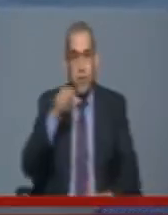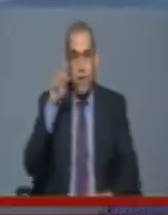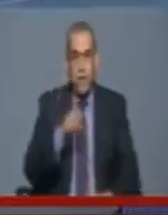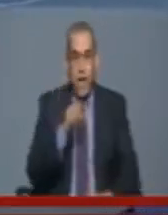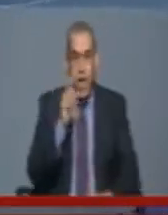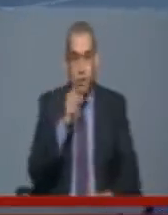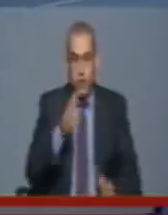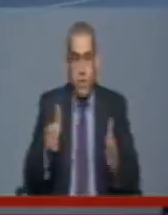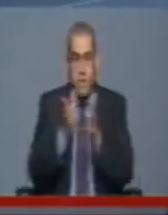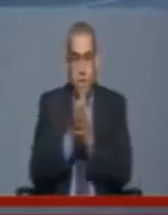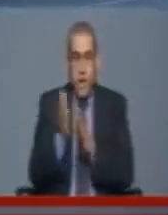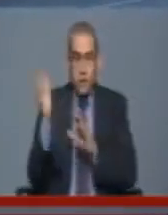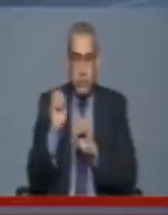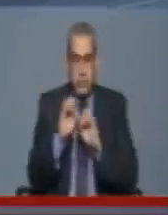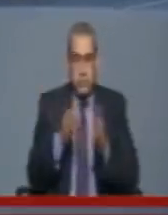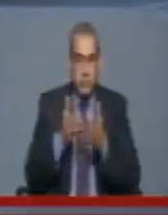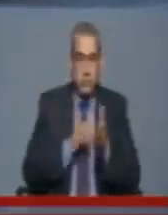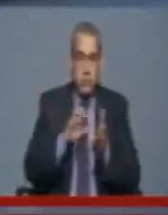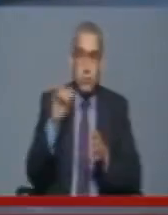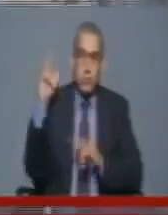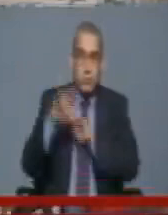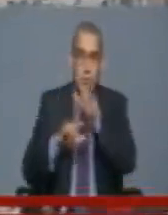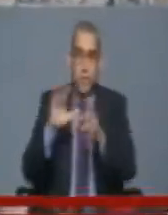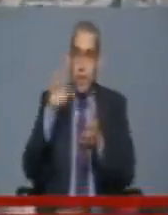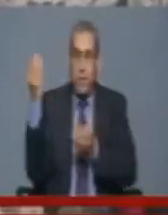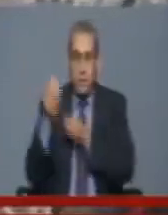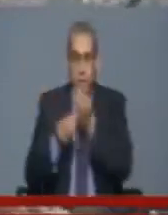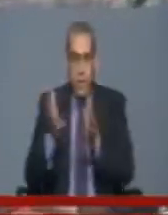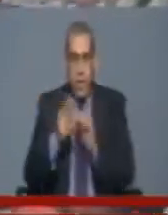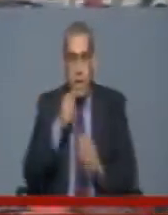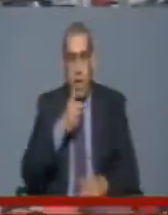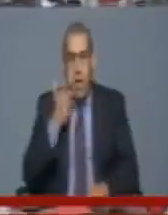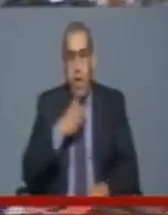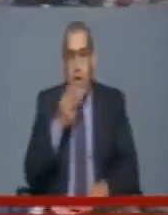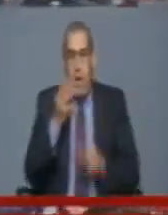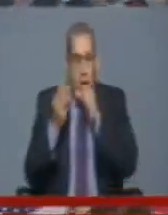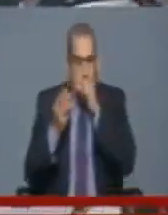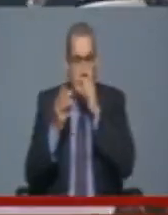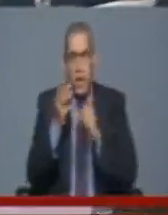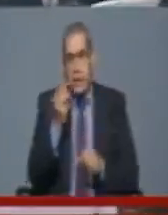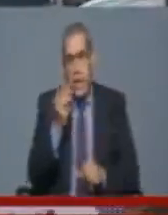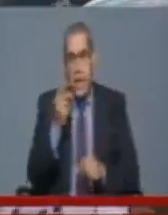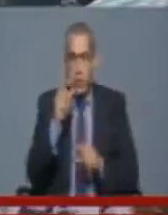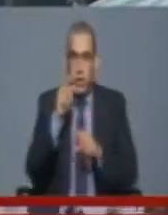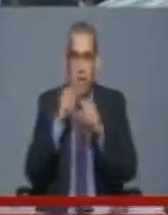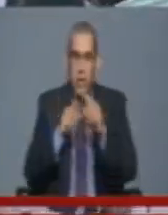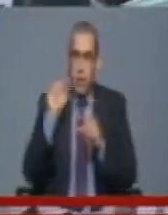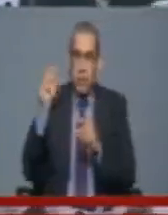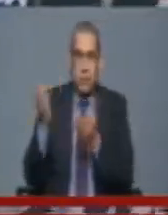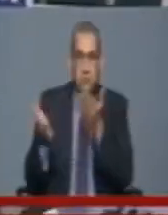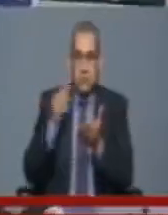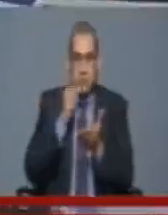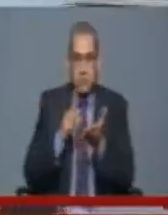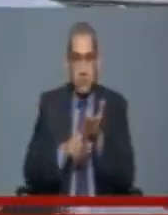ما تم إيصاله من كافة دول العالم، وأخص بالذكر 30 دولة من دول العالم التي أرسلت هذه المساعدات،